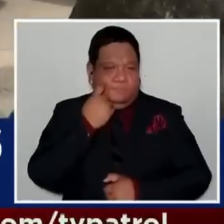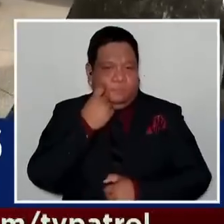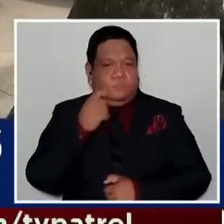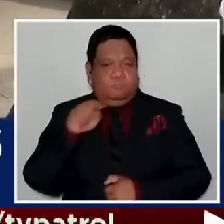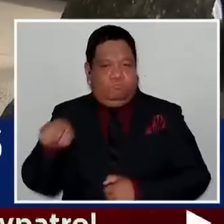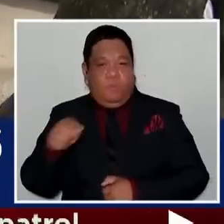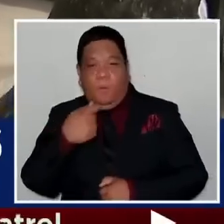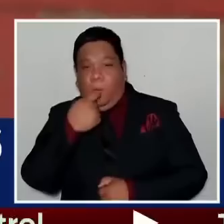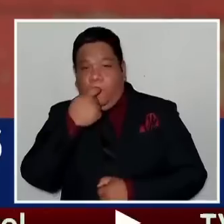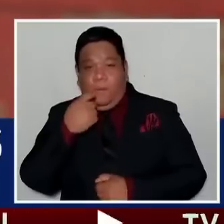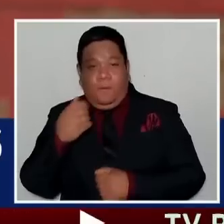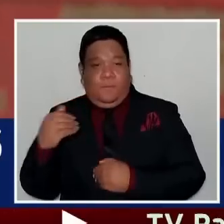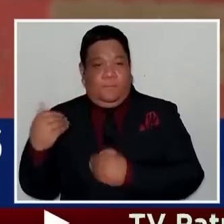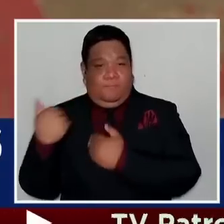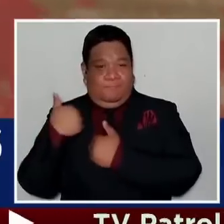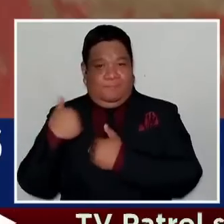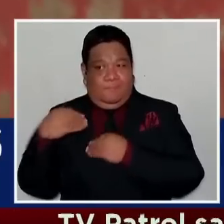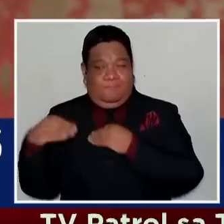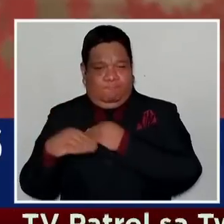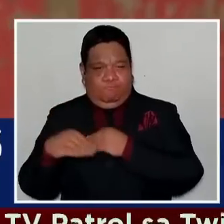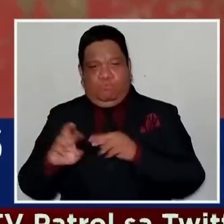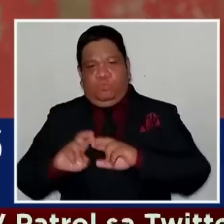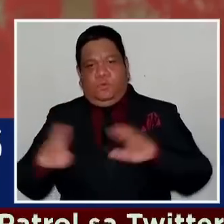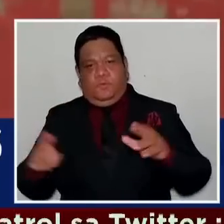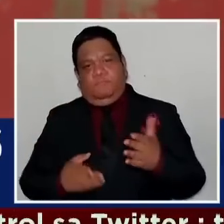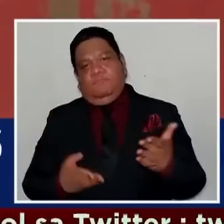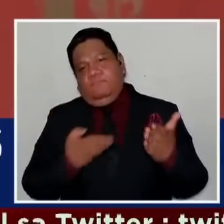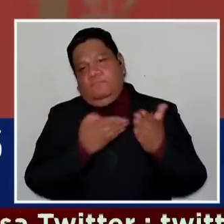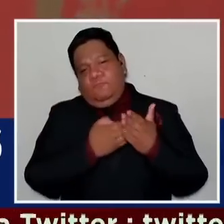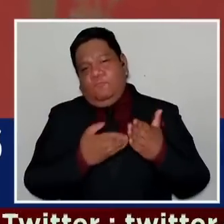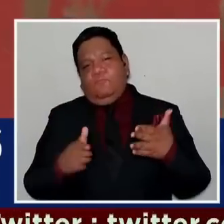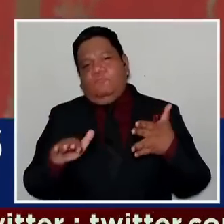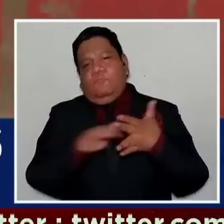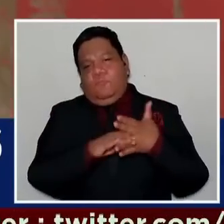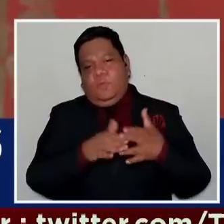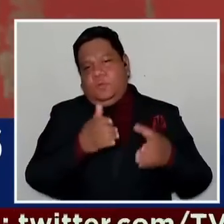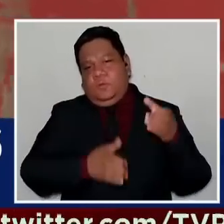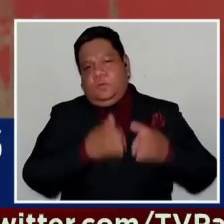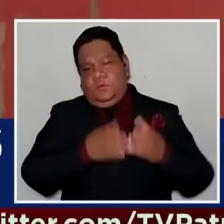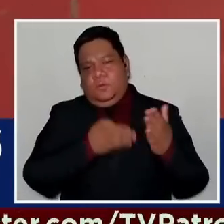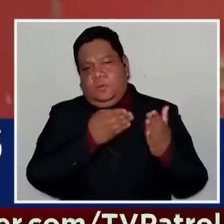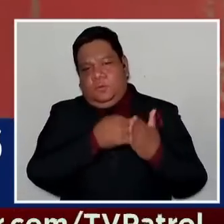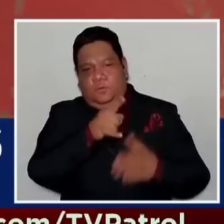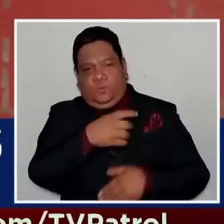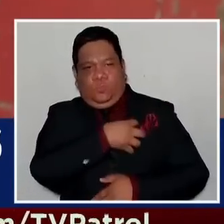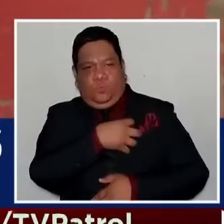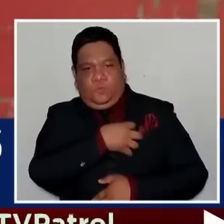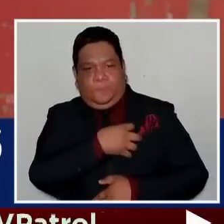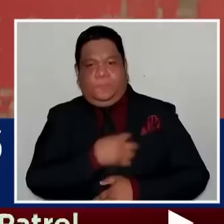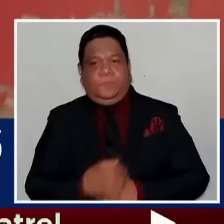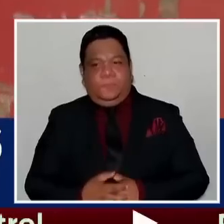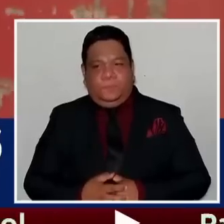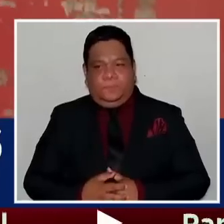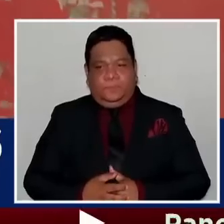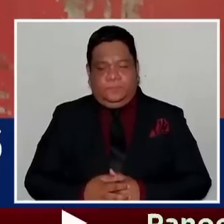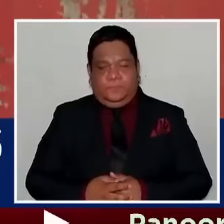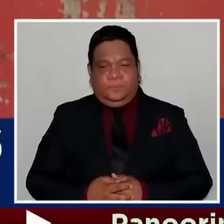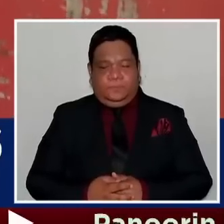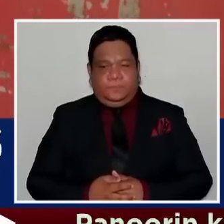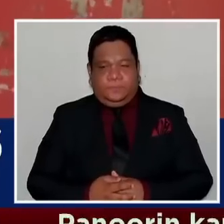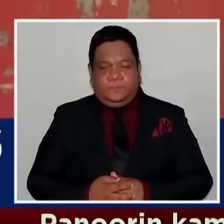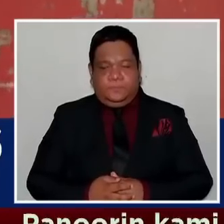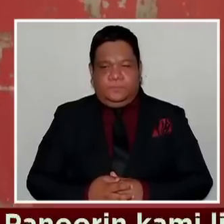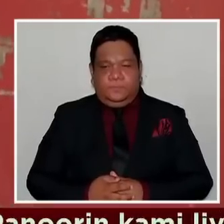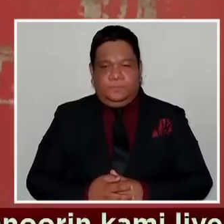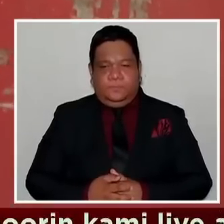reklamong administratibo sa PNP Internal Affairs Service laban kay Sargento Gina. Zian Ambrosio,